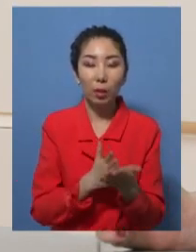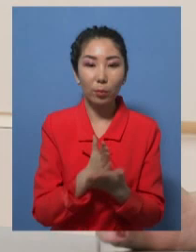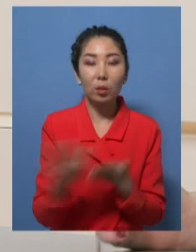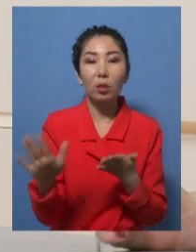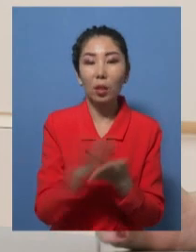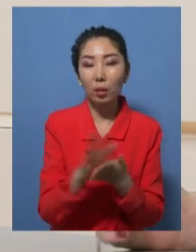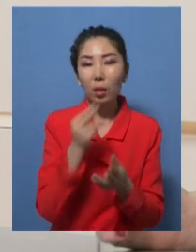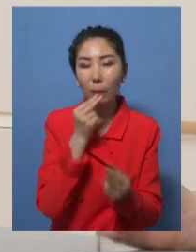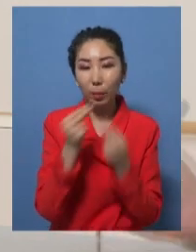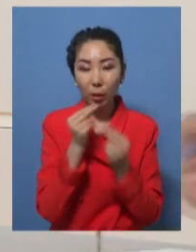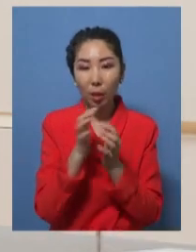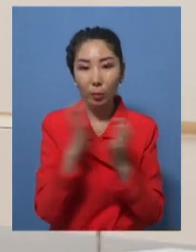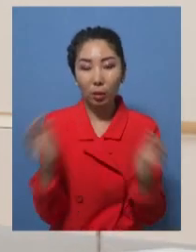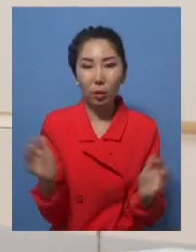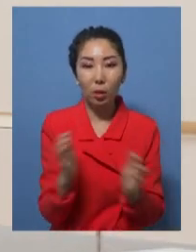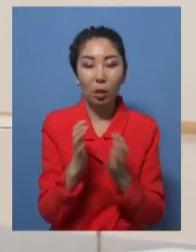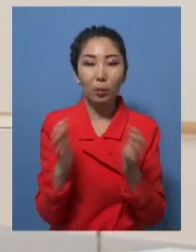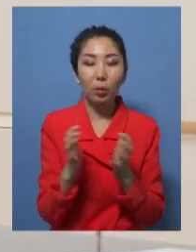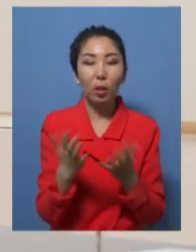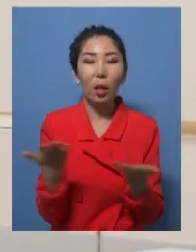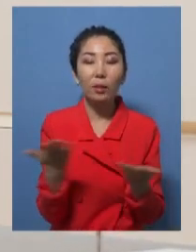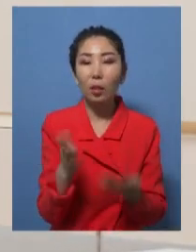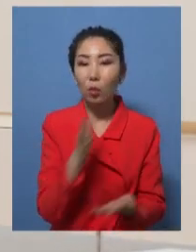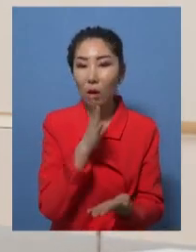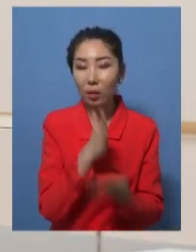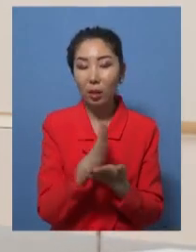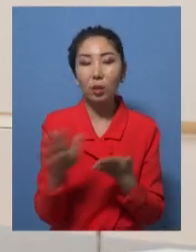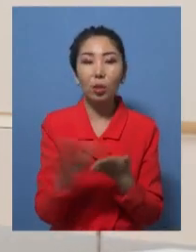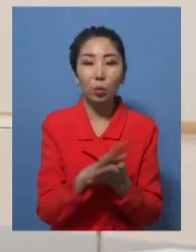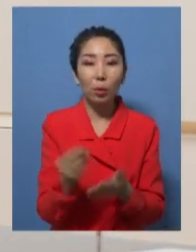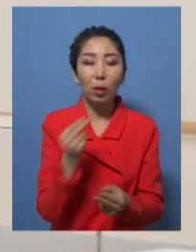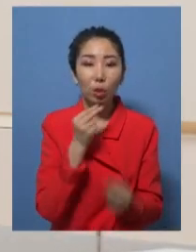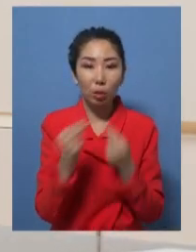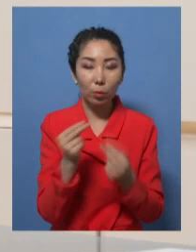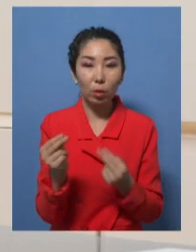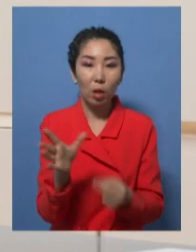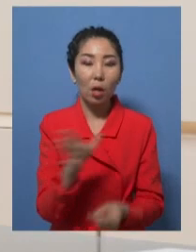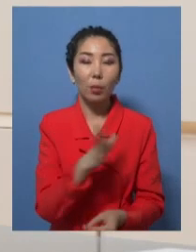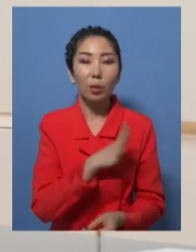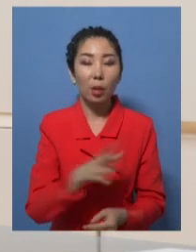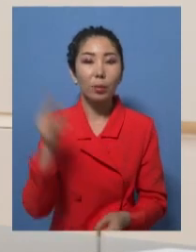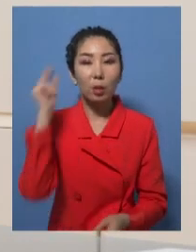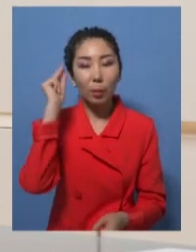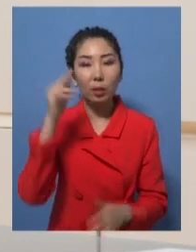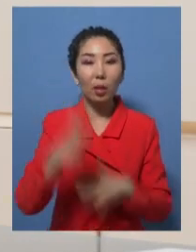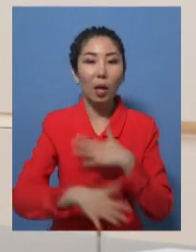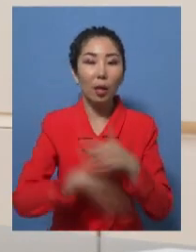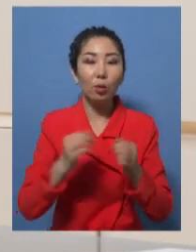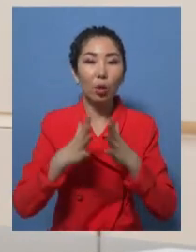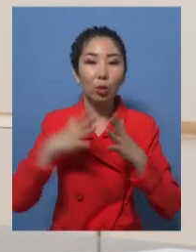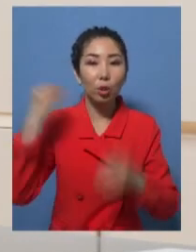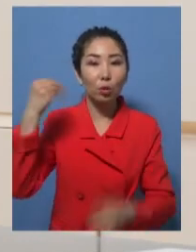тегін тамақпен қамтылған. Тегін тамақ ол қай уақытта тегін тамақ ішет? Ол жаңағы сабақтардың арасында үлкен